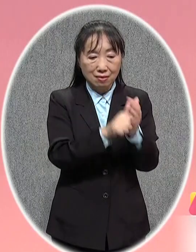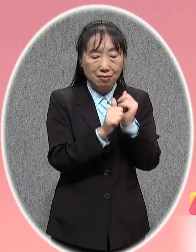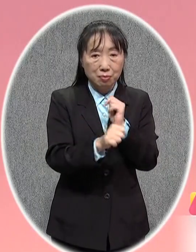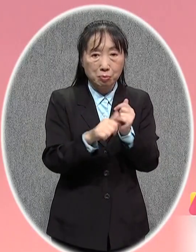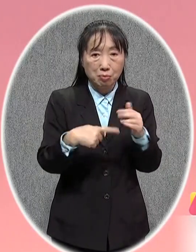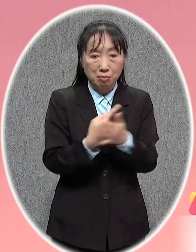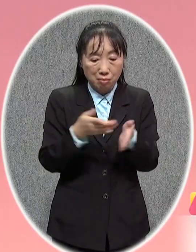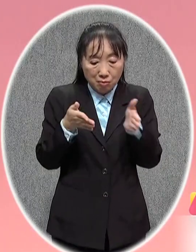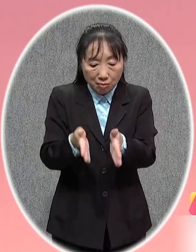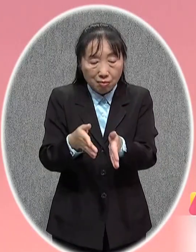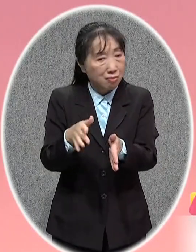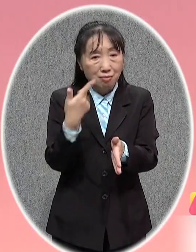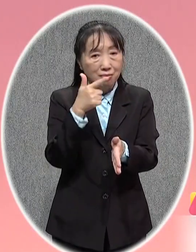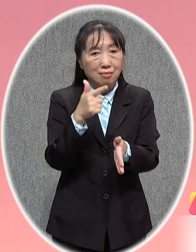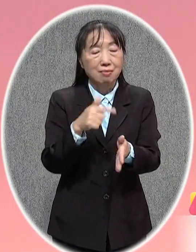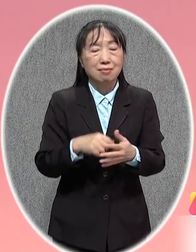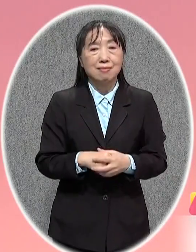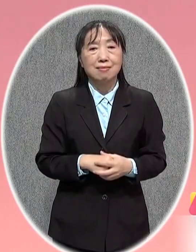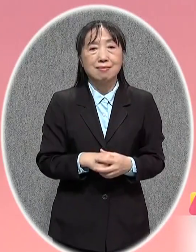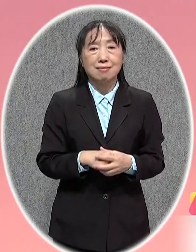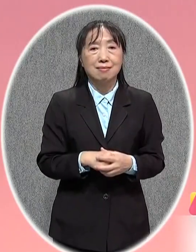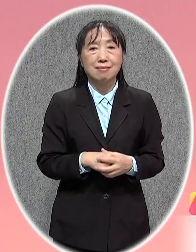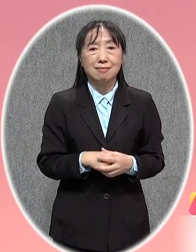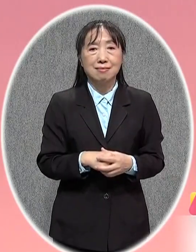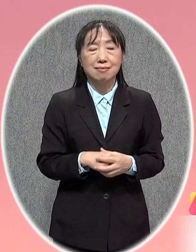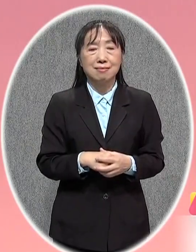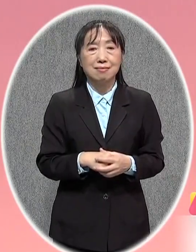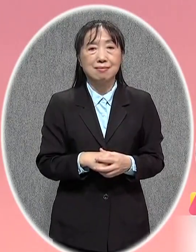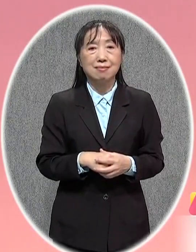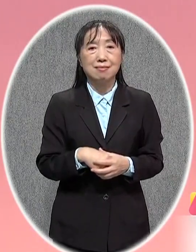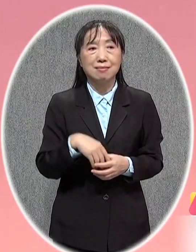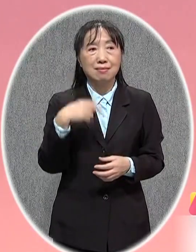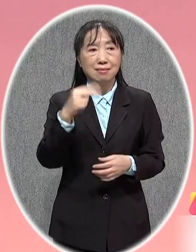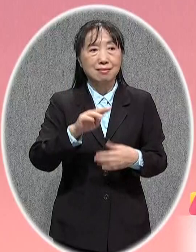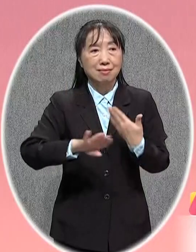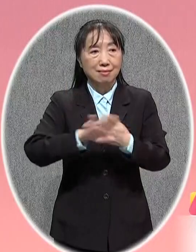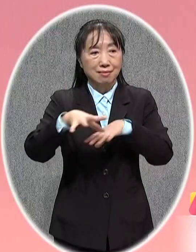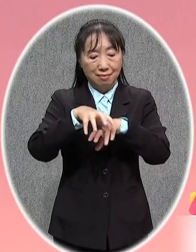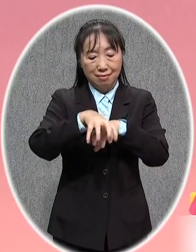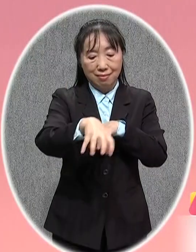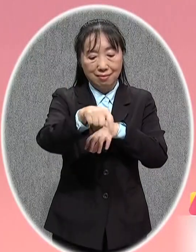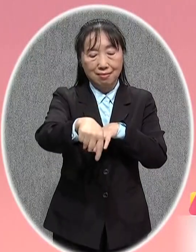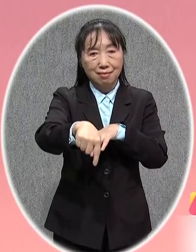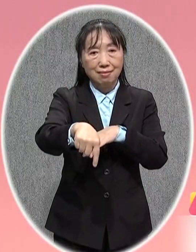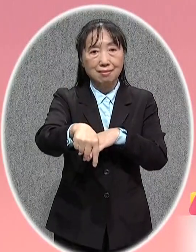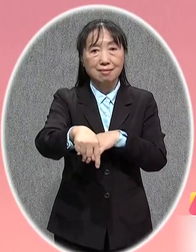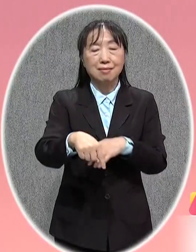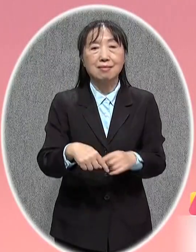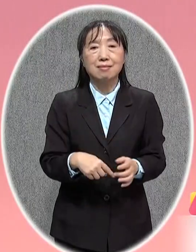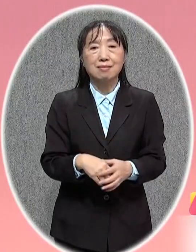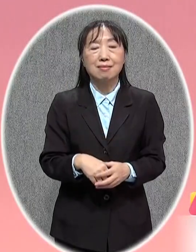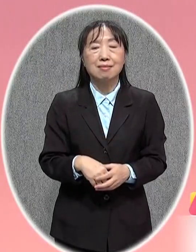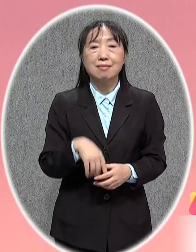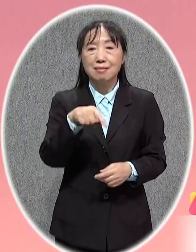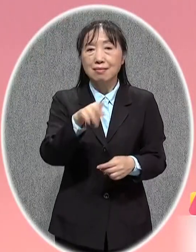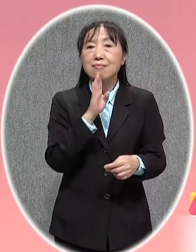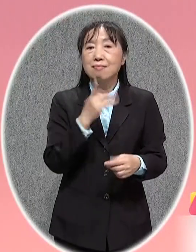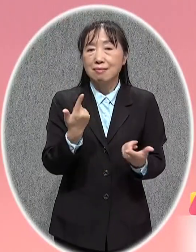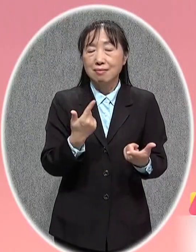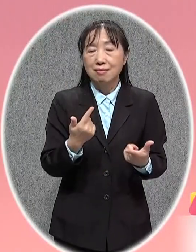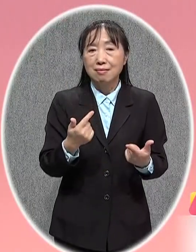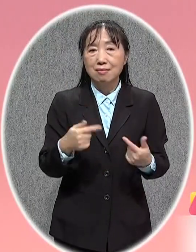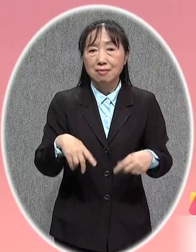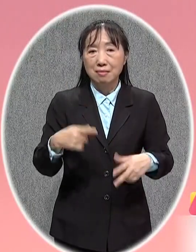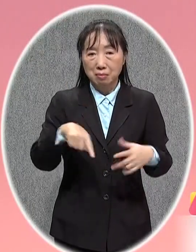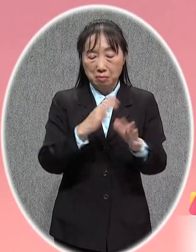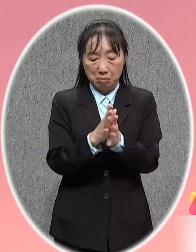个样子。那再来呢？因为这个我们这个外推方案的这个堤，其实它是一个开放式的这个堤防的设计，